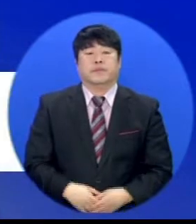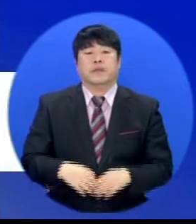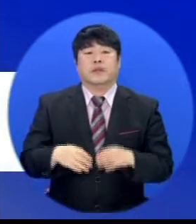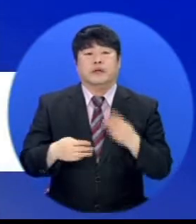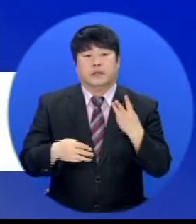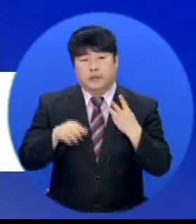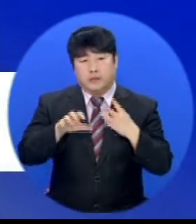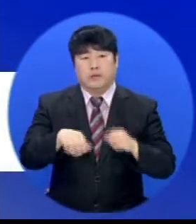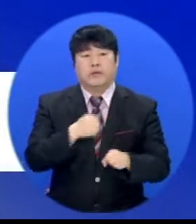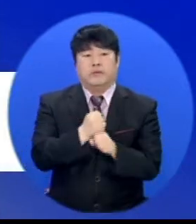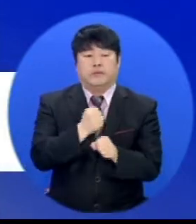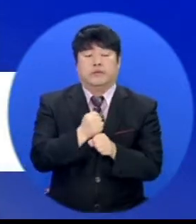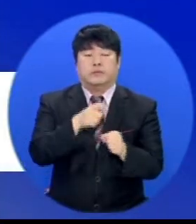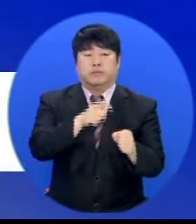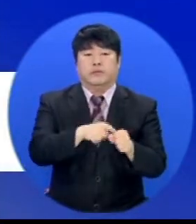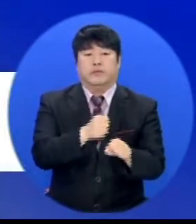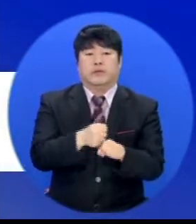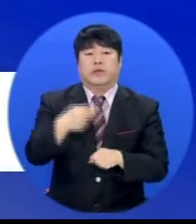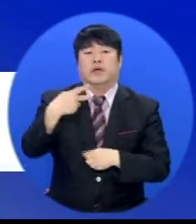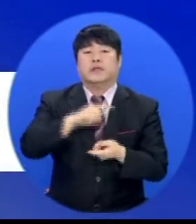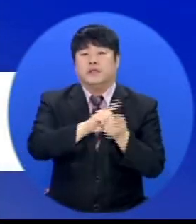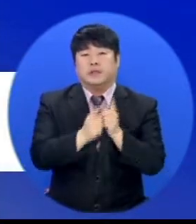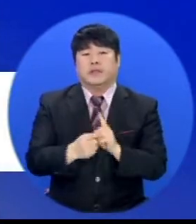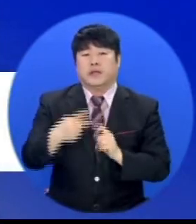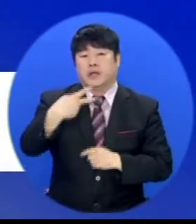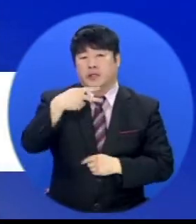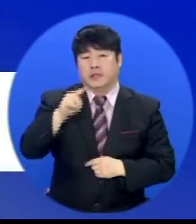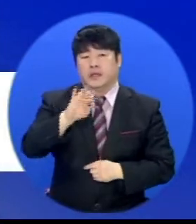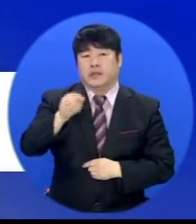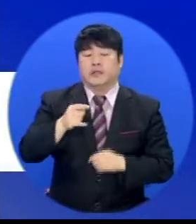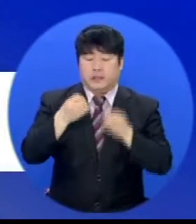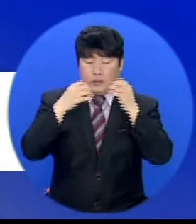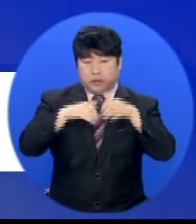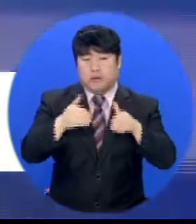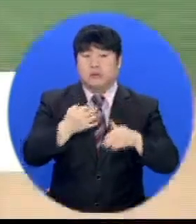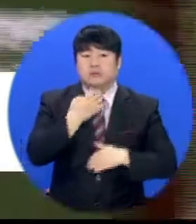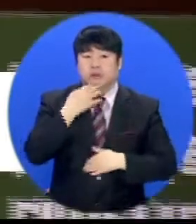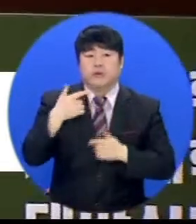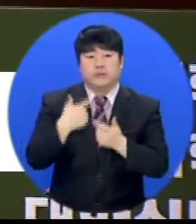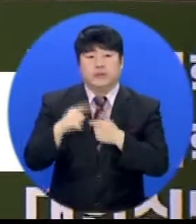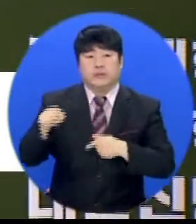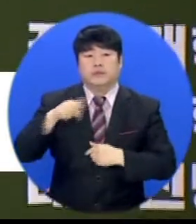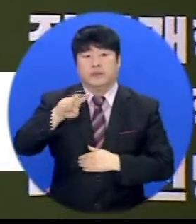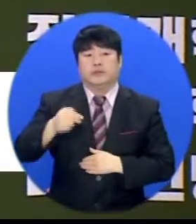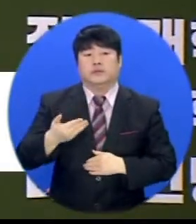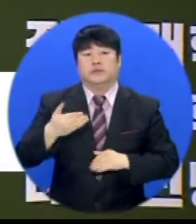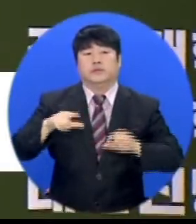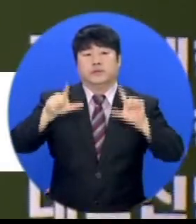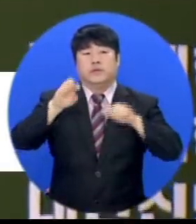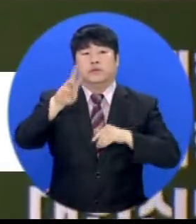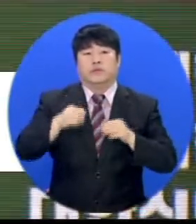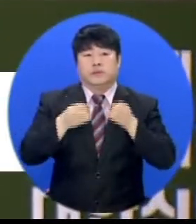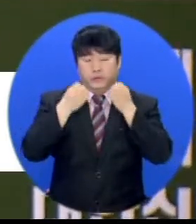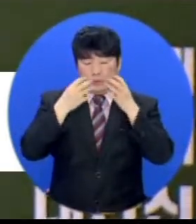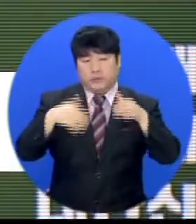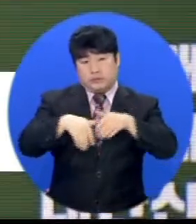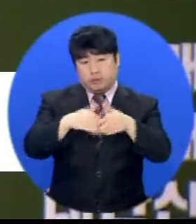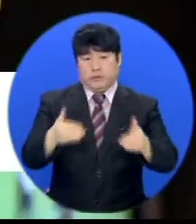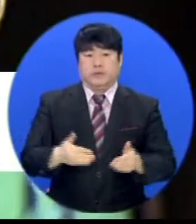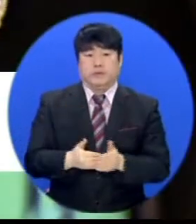제3지대 구축을 목표로 한 대한신당이 서울과 부산에 이어 오는 29일 광주시당 창당대회를